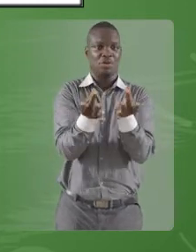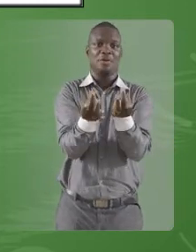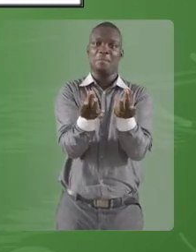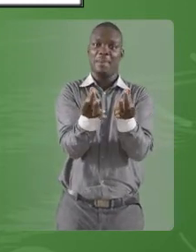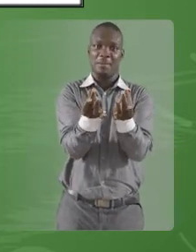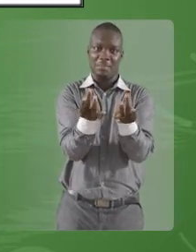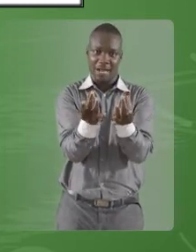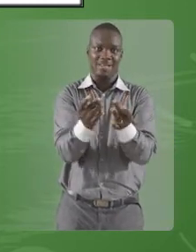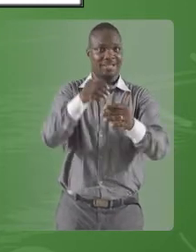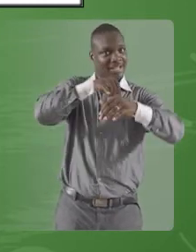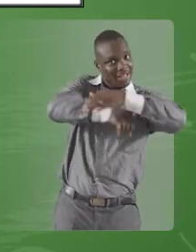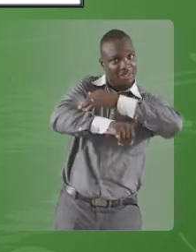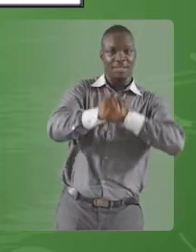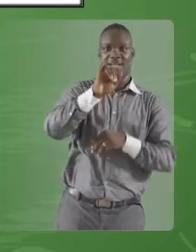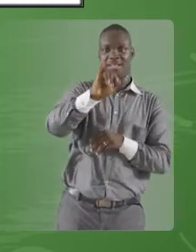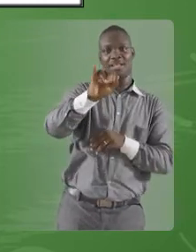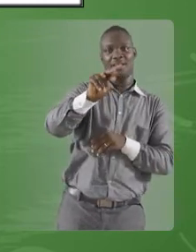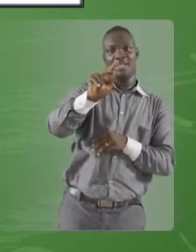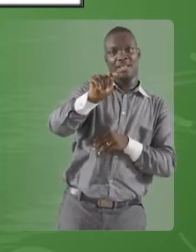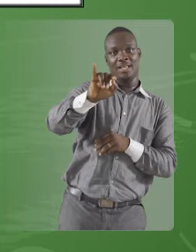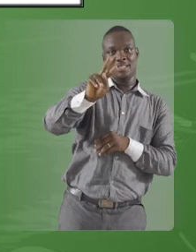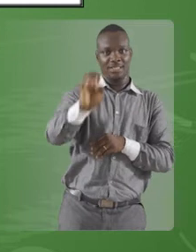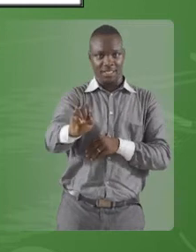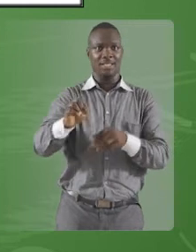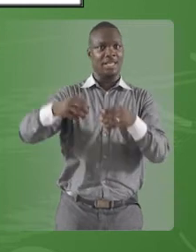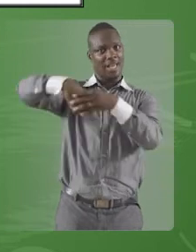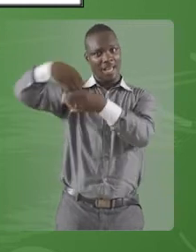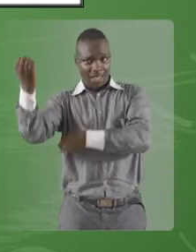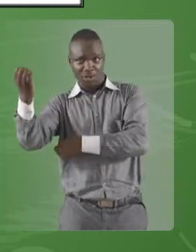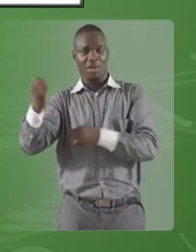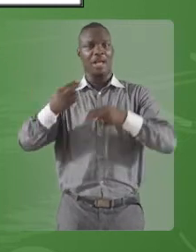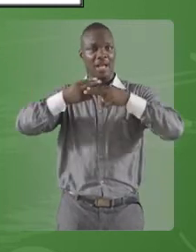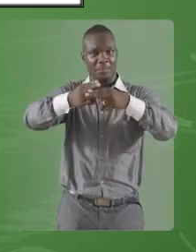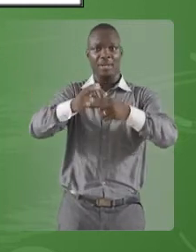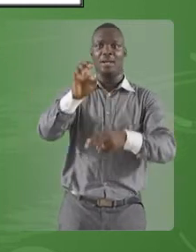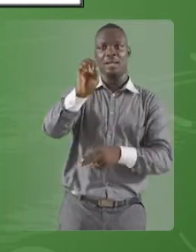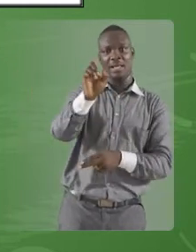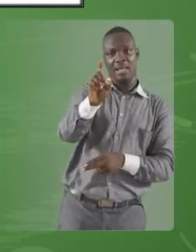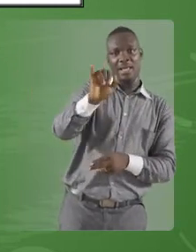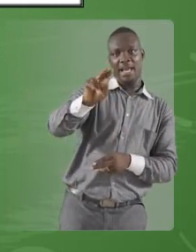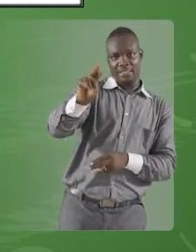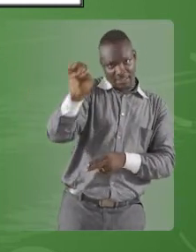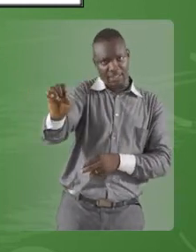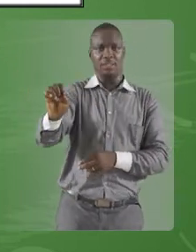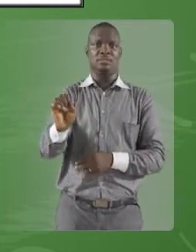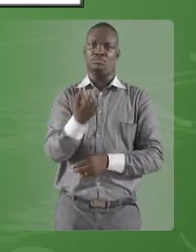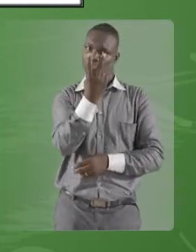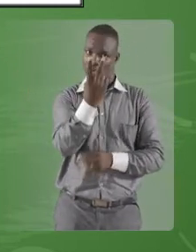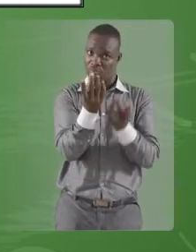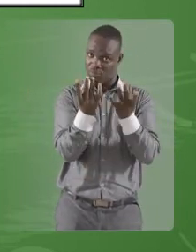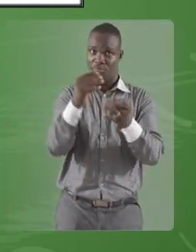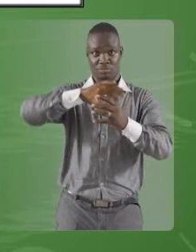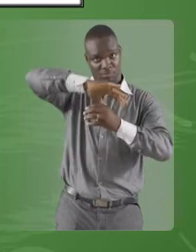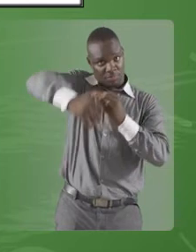à l'intérieur qu'on appelle l'intine et une membrane à l'extérieur qu'on appelle l'exine. Alors,